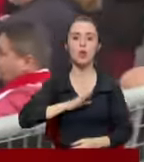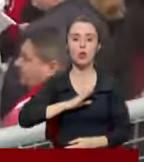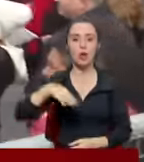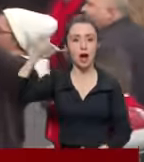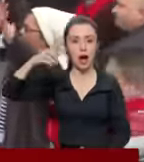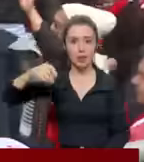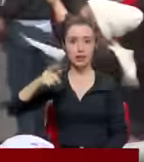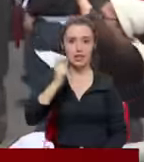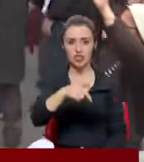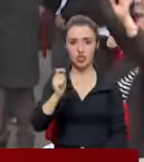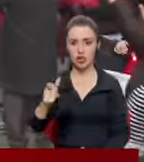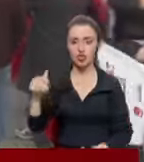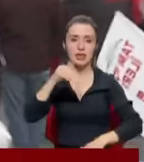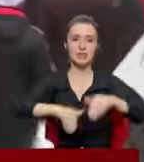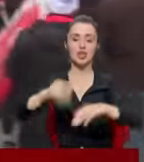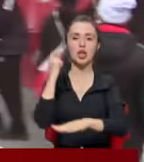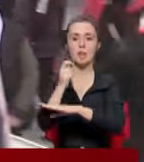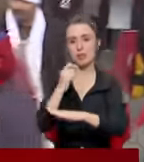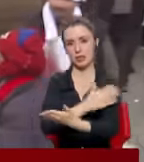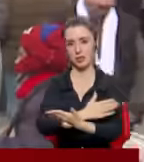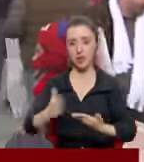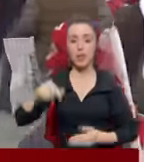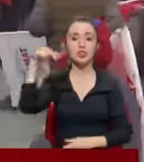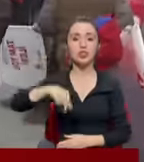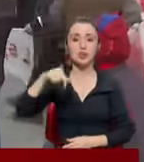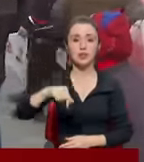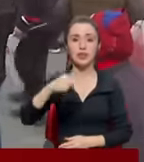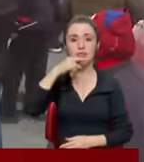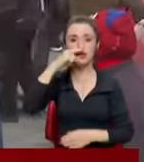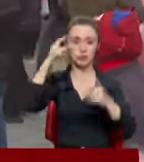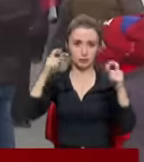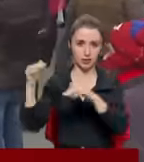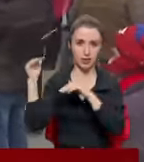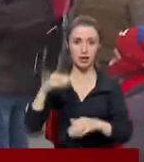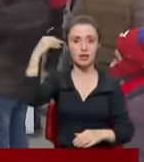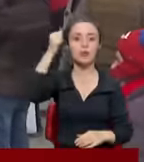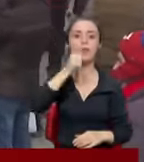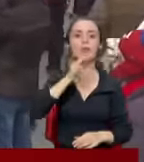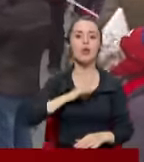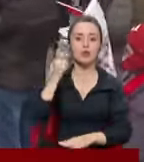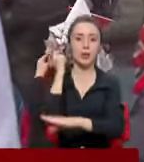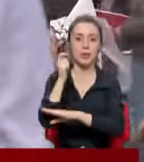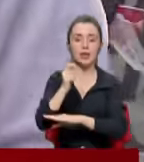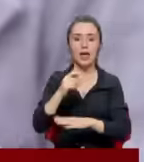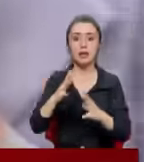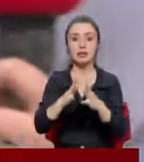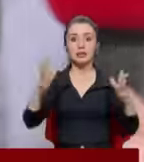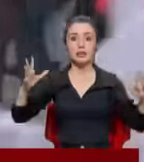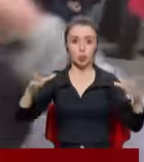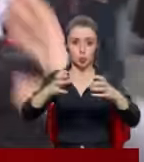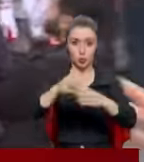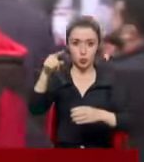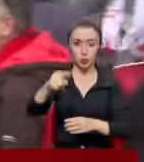bom elerde seçim mitinglerini sürdürüyor Bu kez Zeytinburnunda imamoğlu'nun mitinglerinin en geniş kitlesi